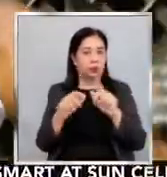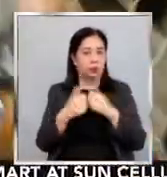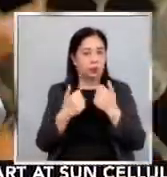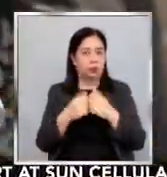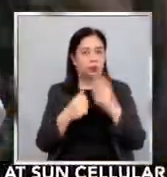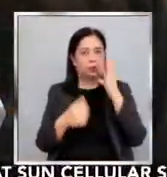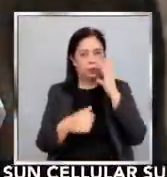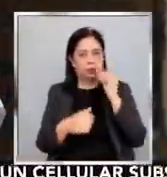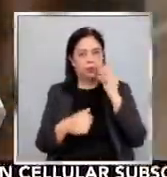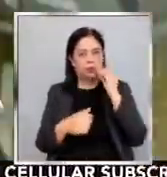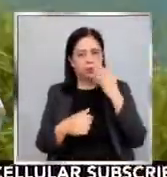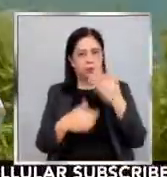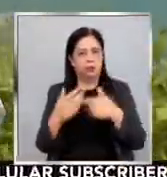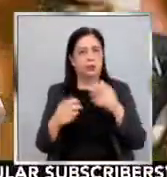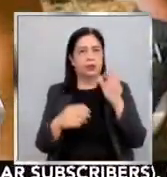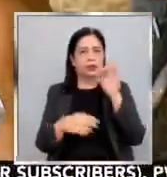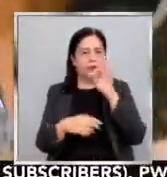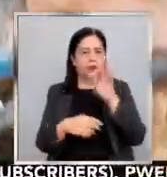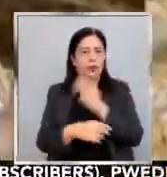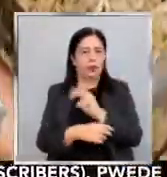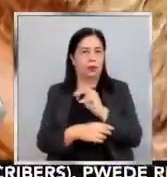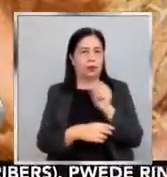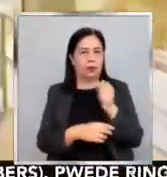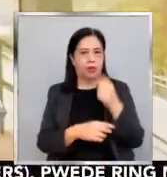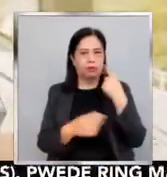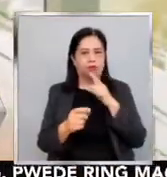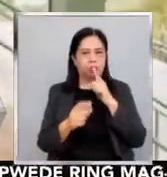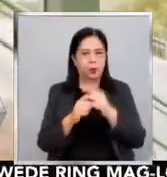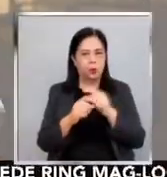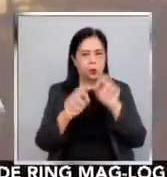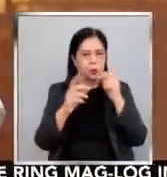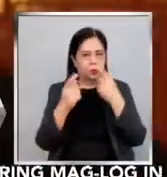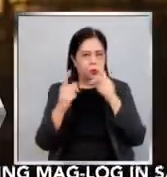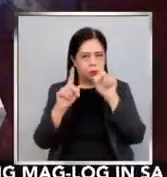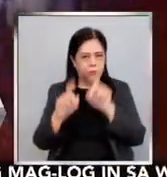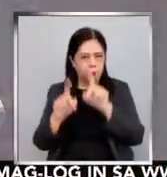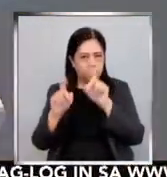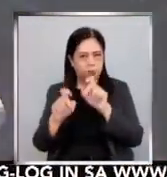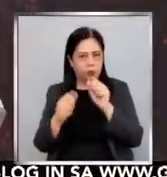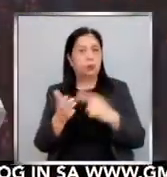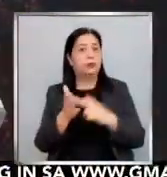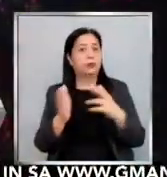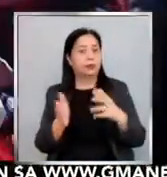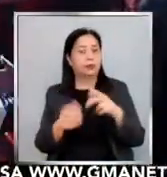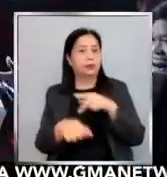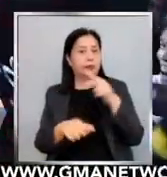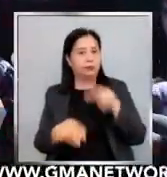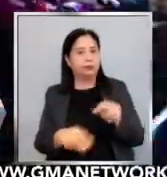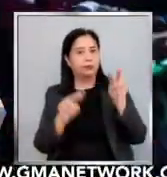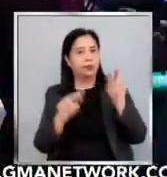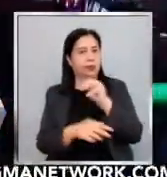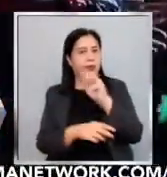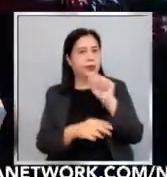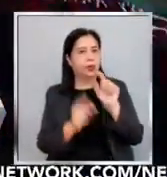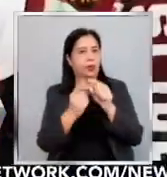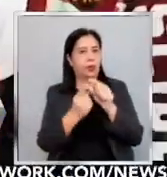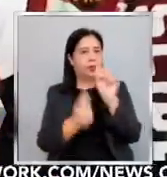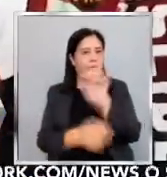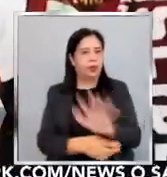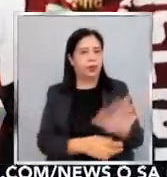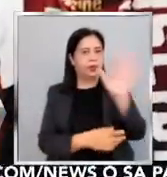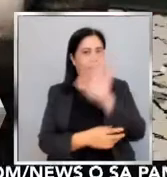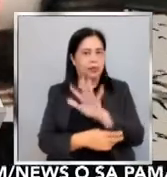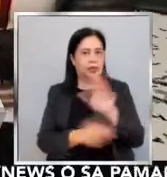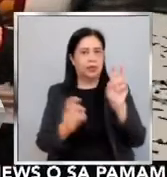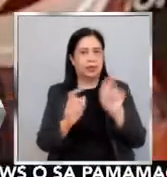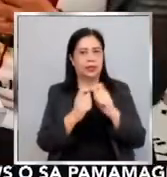Pinoy MMA fighter na masusing sasalain para maging kinatawan ng tinitingalang MMA group sa Asia na Team Lakay para